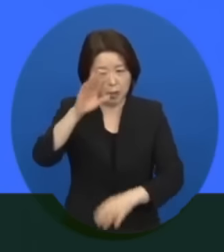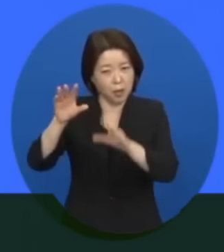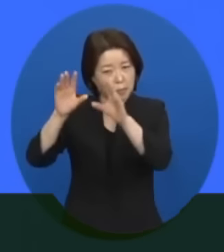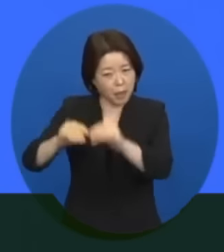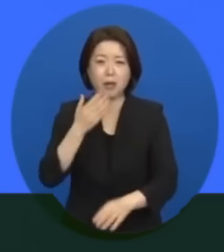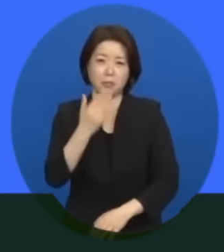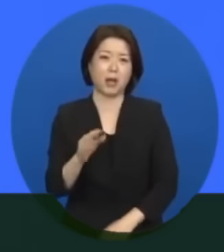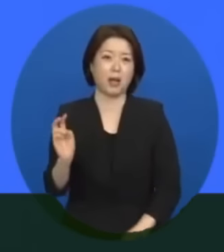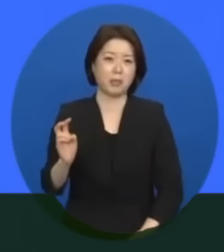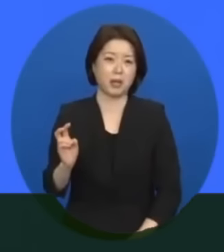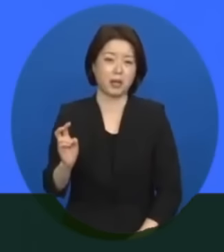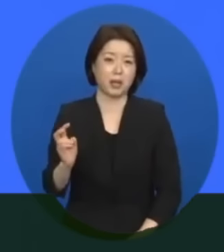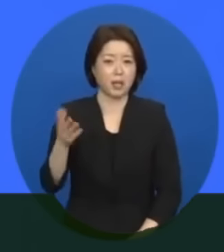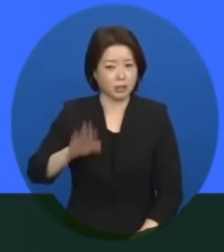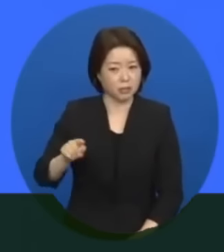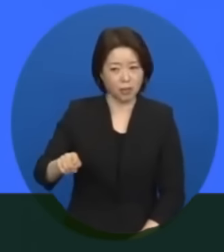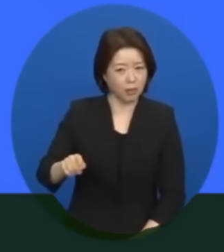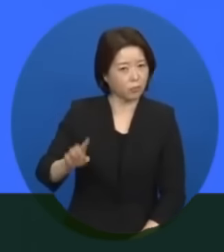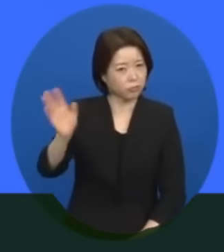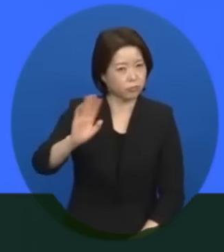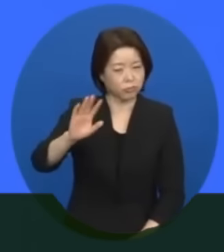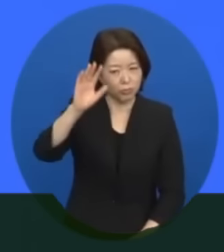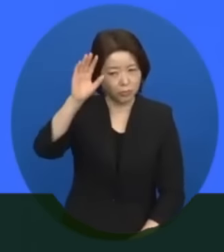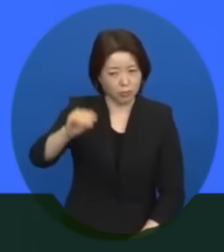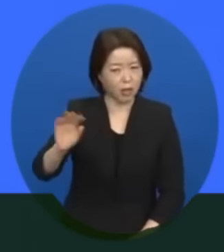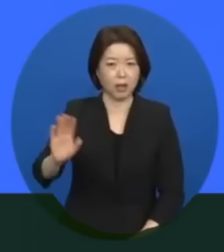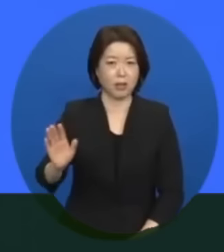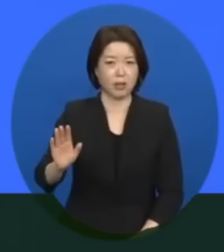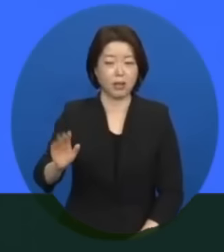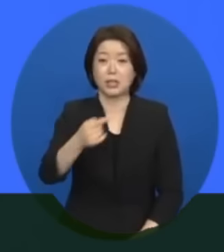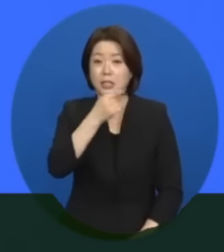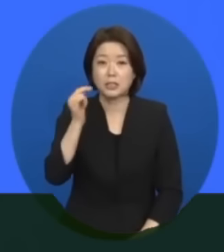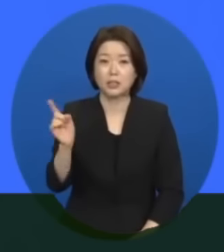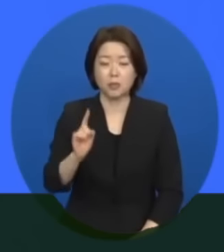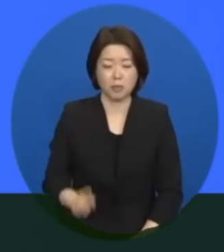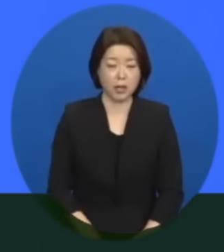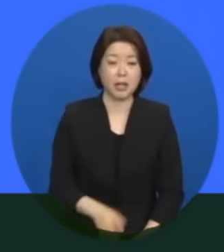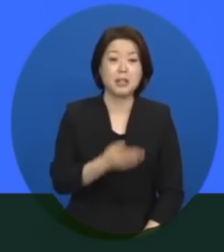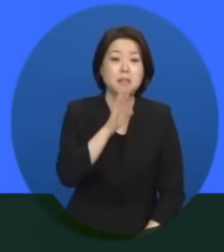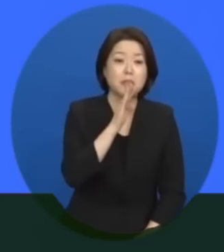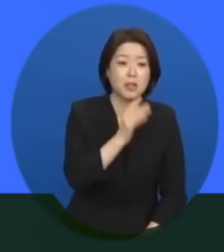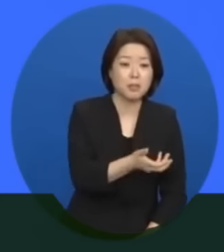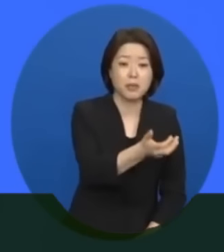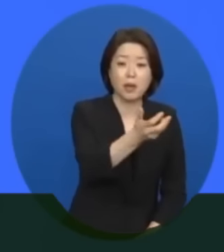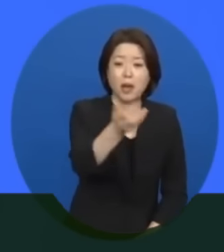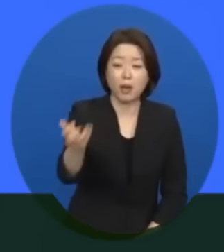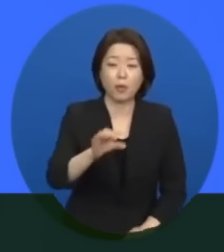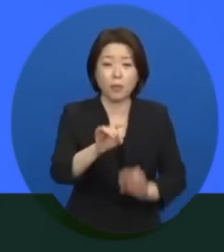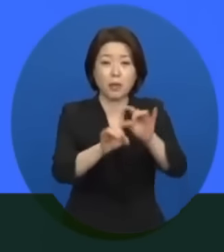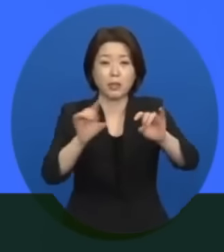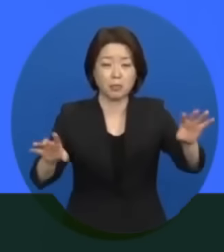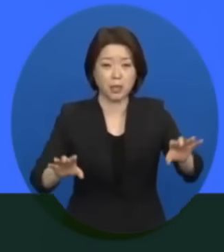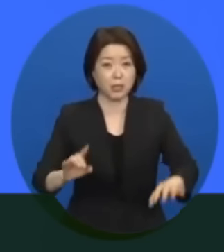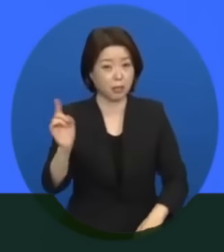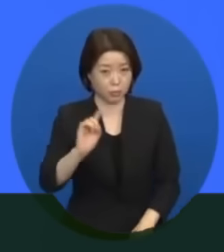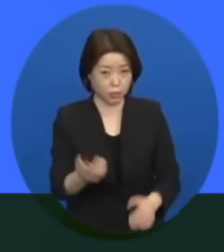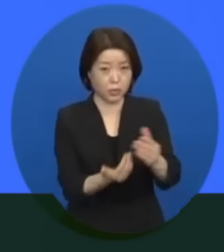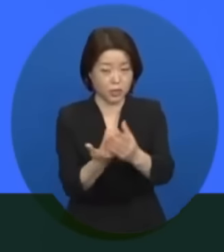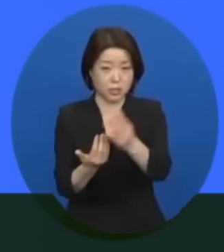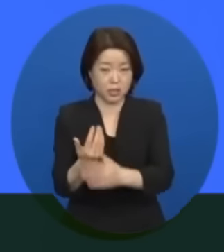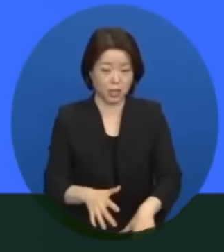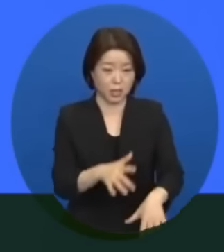텐데 그렇지 않았던 거예요 그 근거가 뭐하냐면 빌립이 지나가는 곳마다 어떤일 면 성경이 뭐라고 돼 있냐면